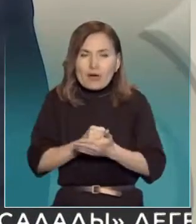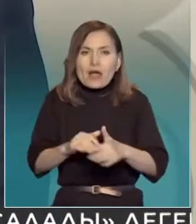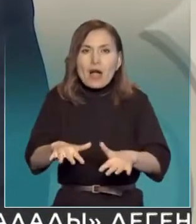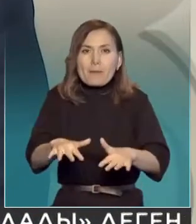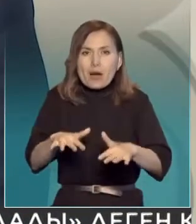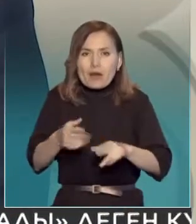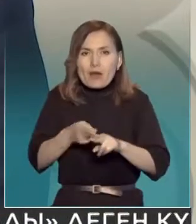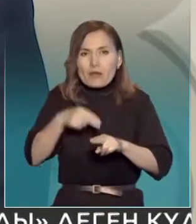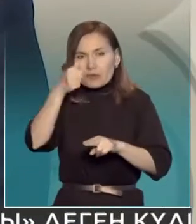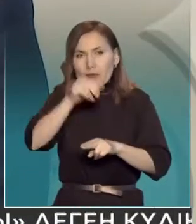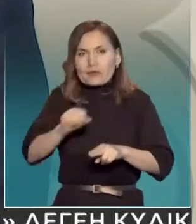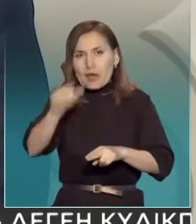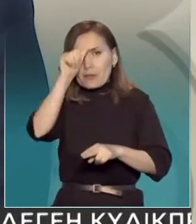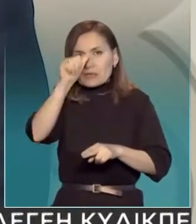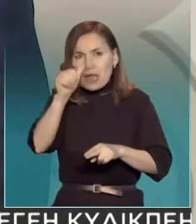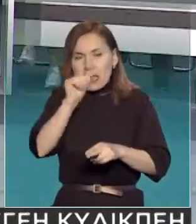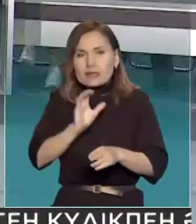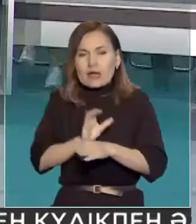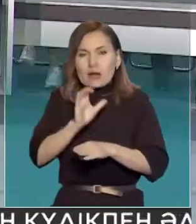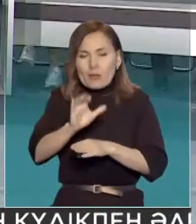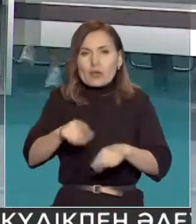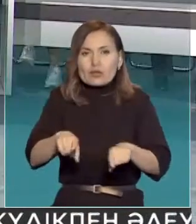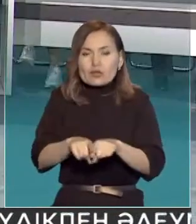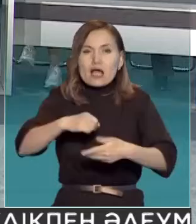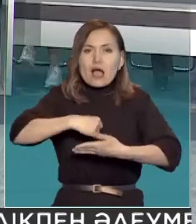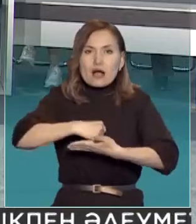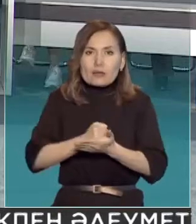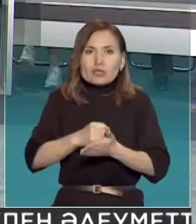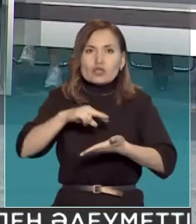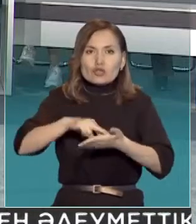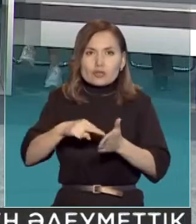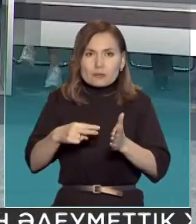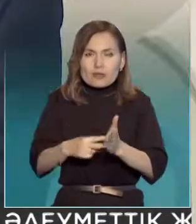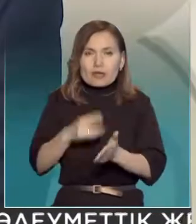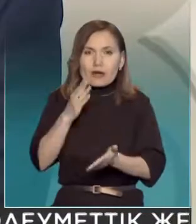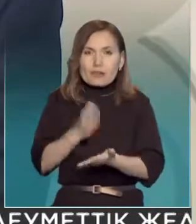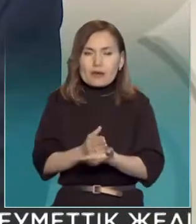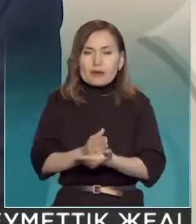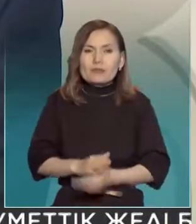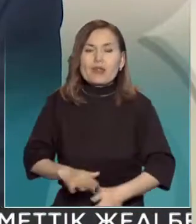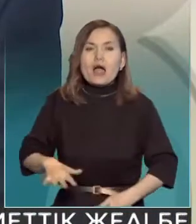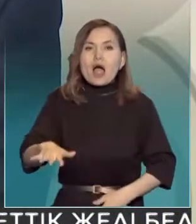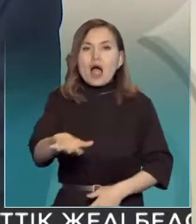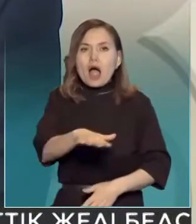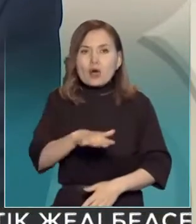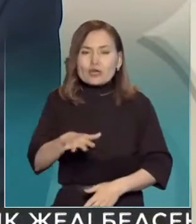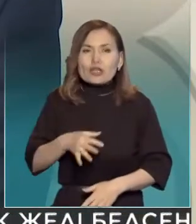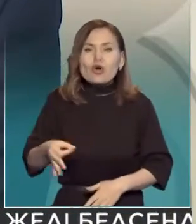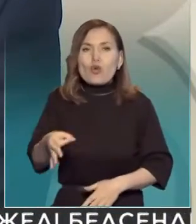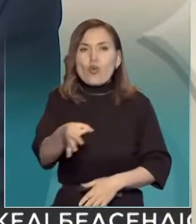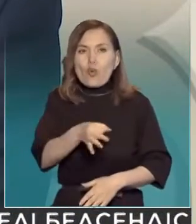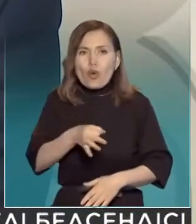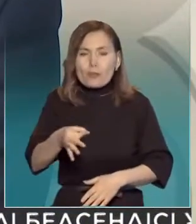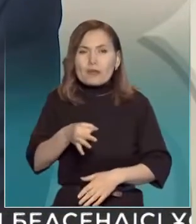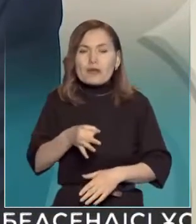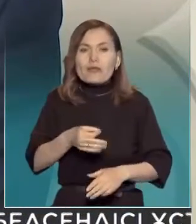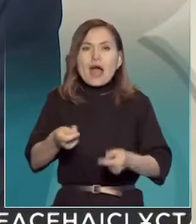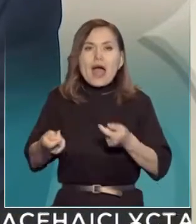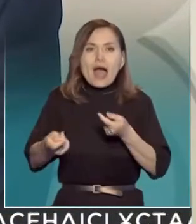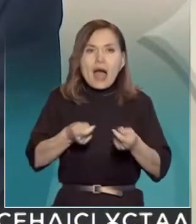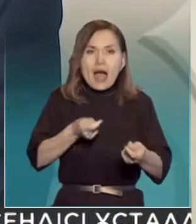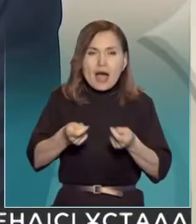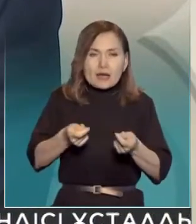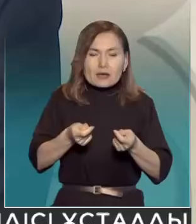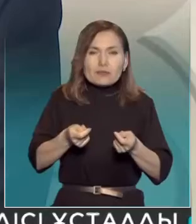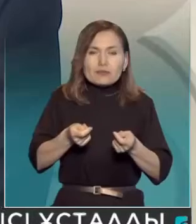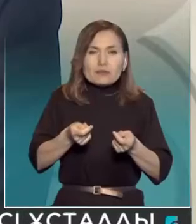биыл тамыз айында жолданып, жыл соңында оларды қабылдау жоспарланып отыр. Аудандық облыс әкімдерінің шешімдерін